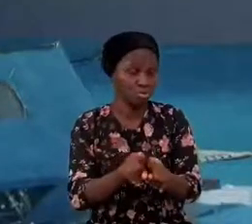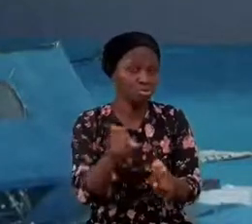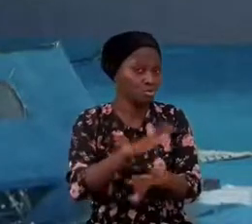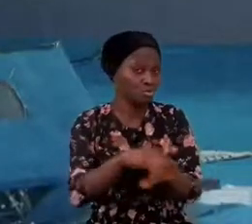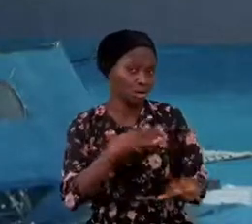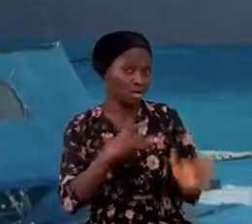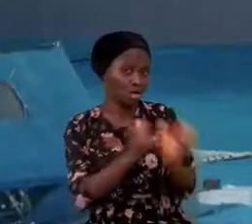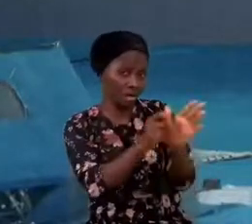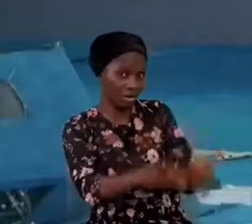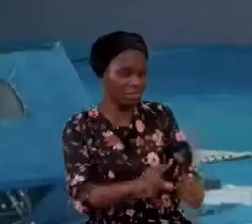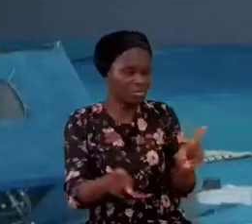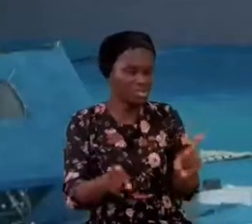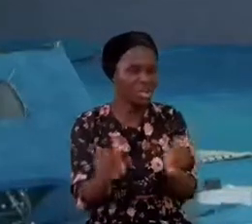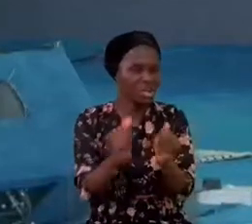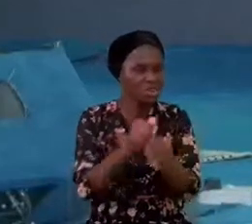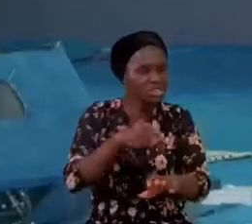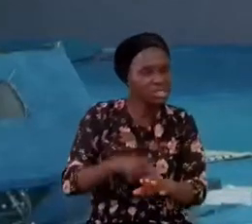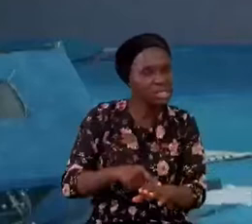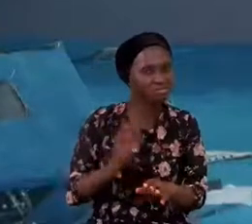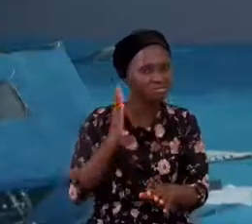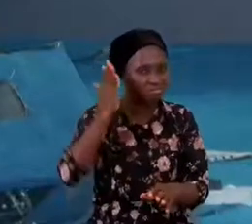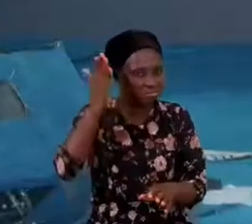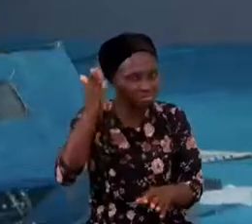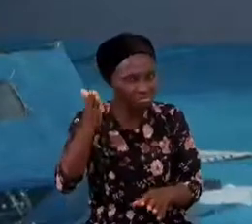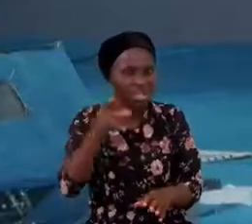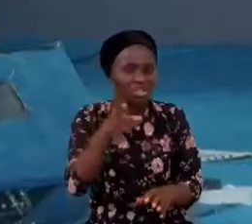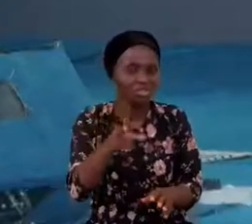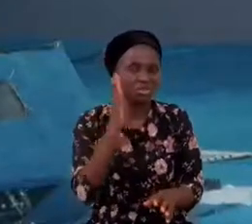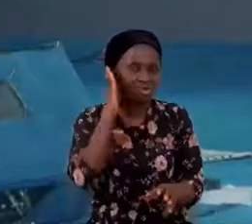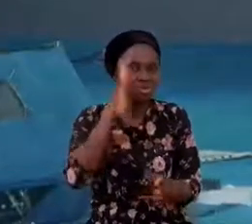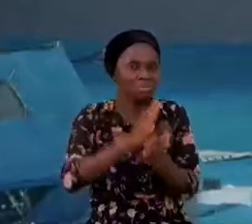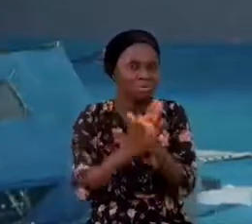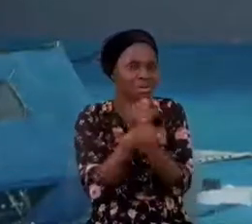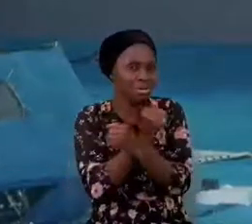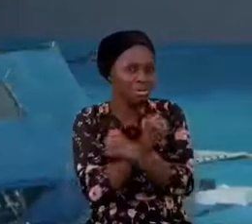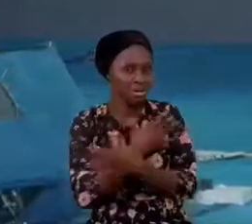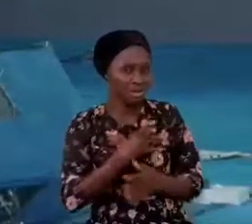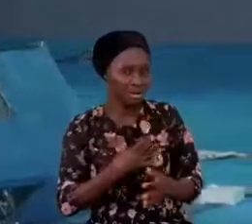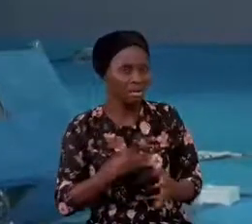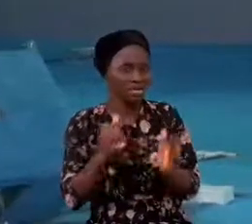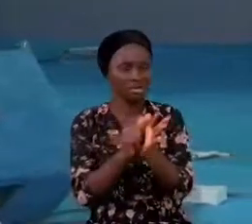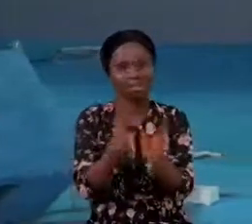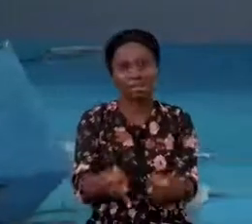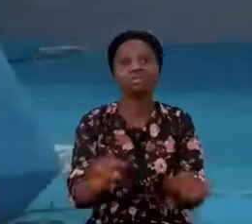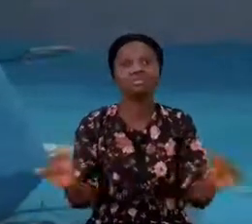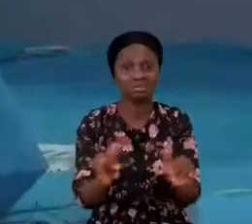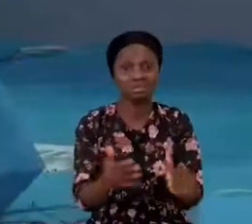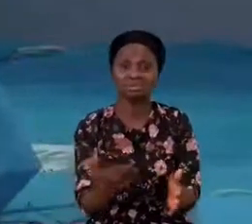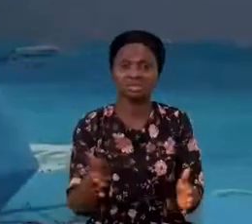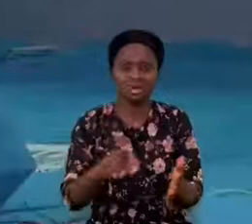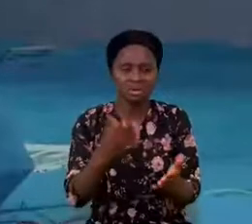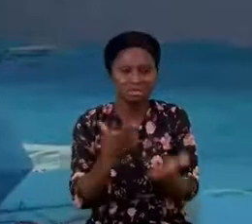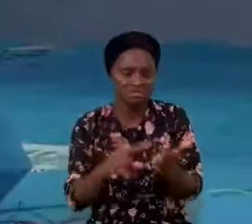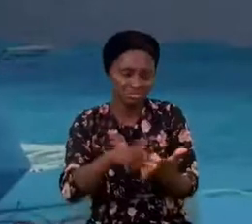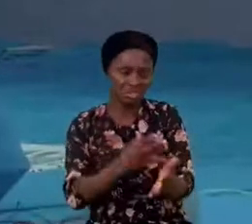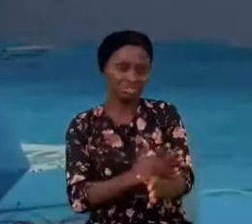C'est la même chose. Telle matière, ah, je ne l'aime pas. Telle matière, je ne veux pas perdre mon temps avec ça. Mais prends ça